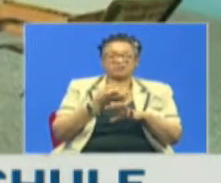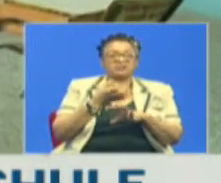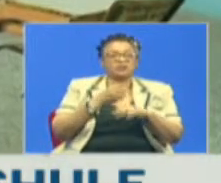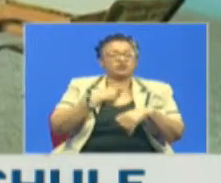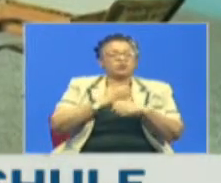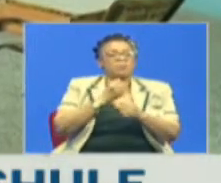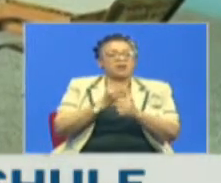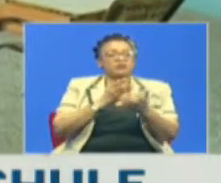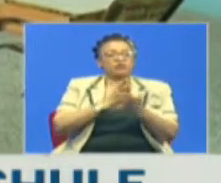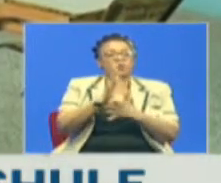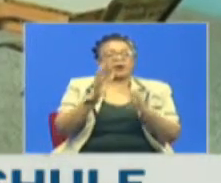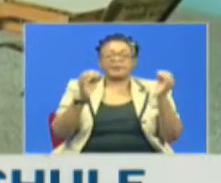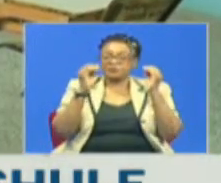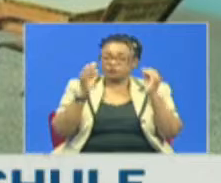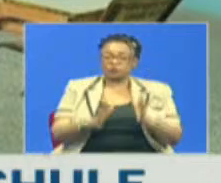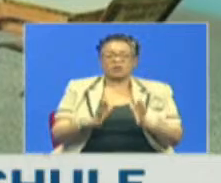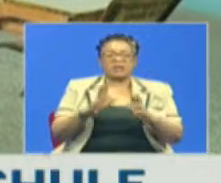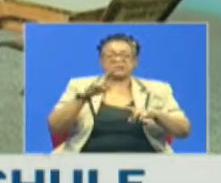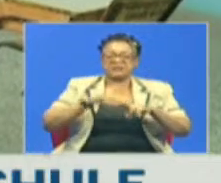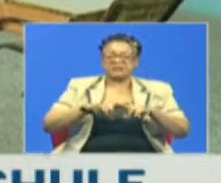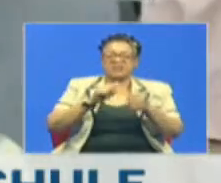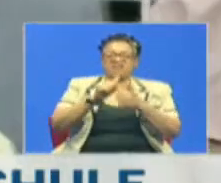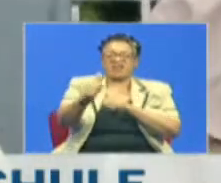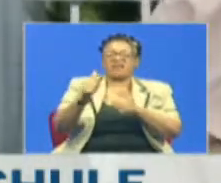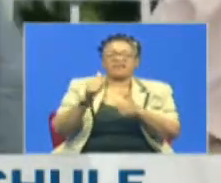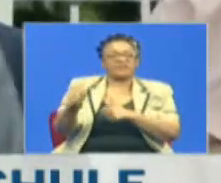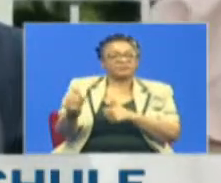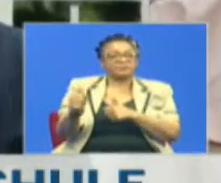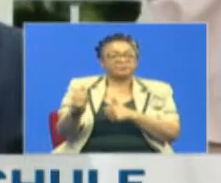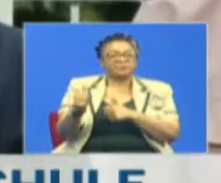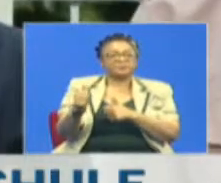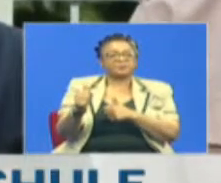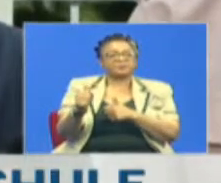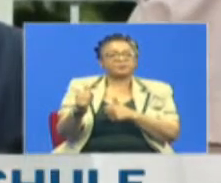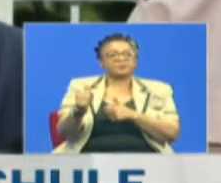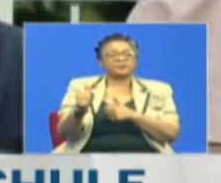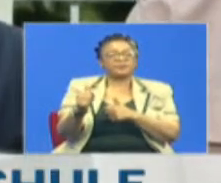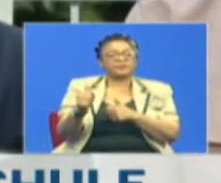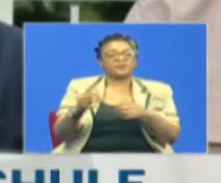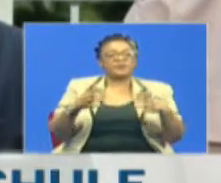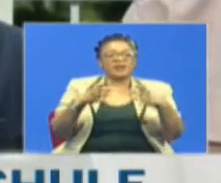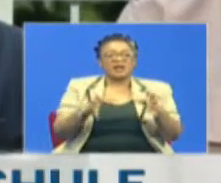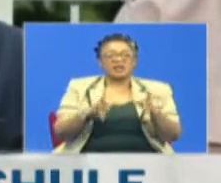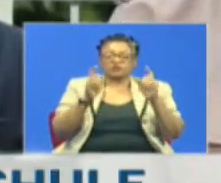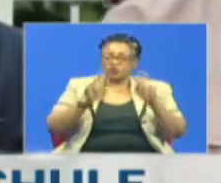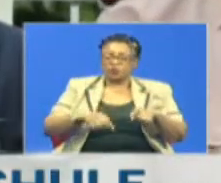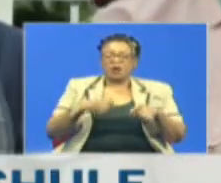kwamba wanafunzi wanakaa umbali wa mita moja. The class should have between 15 and 20.